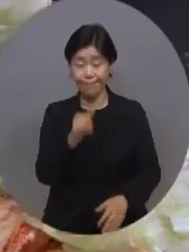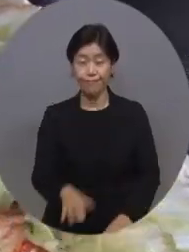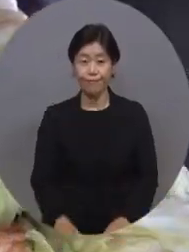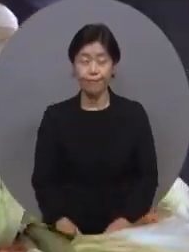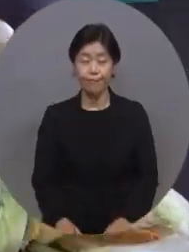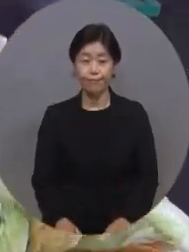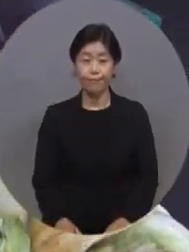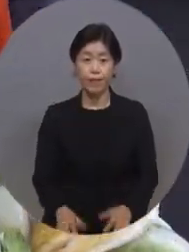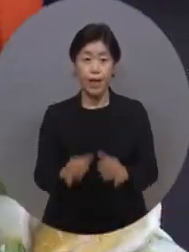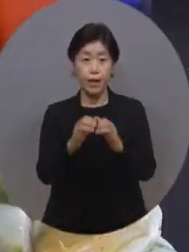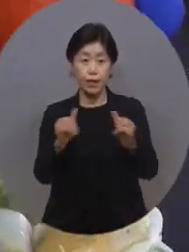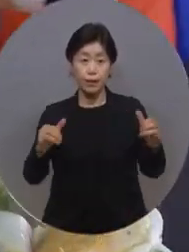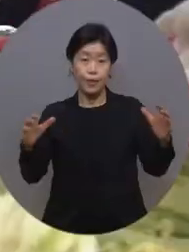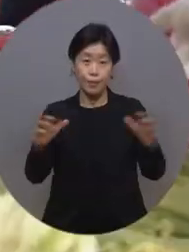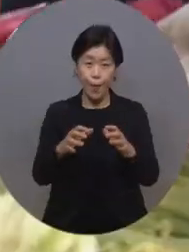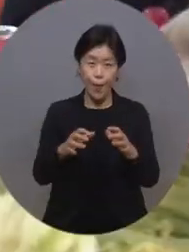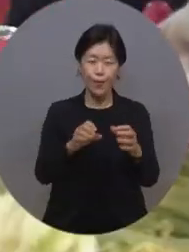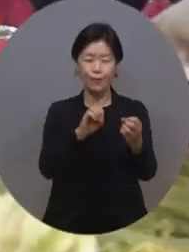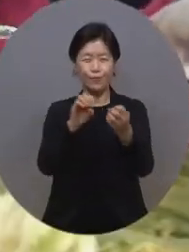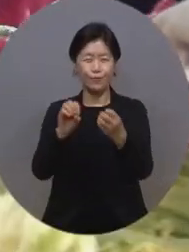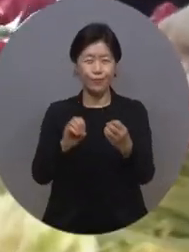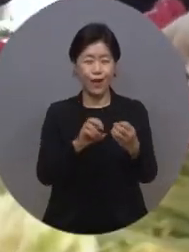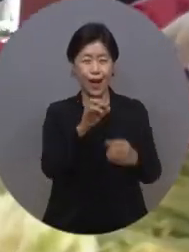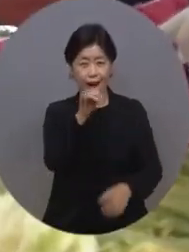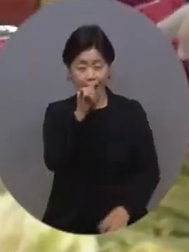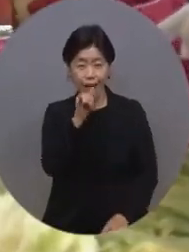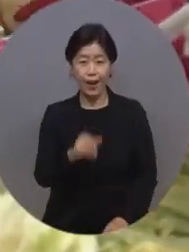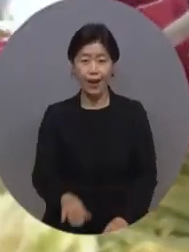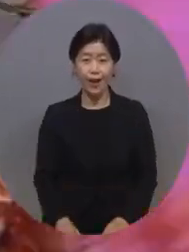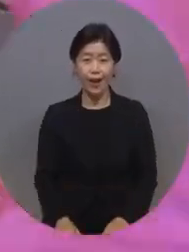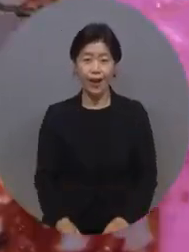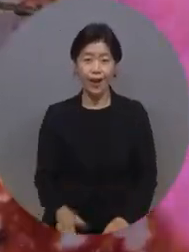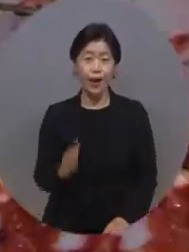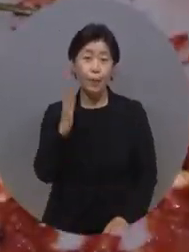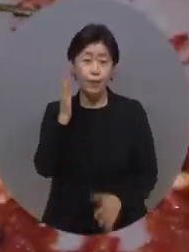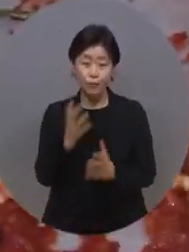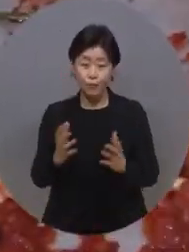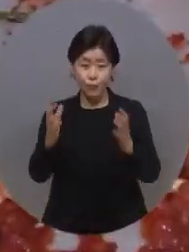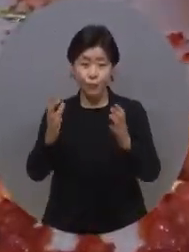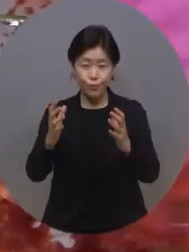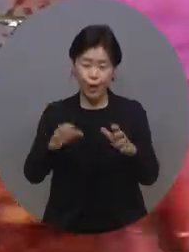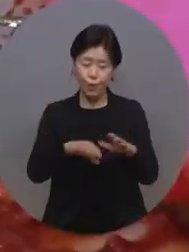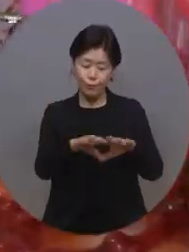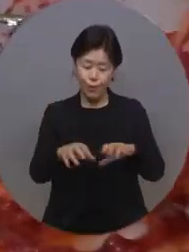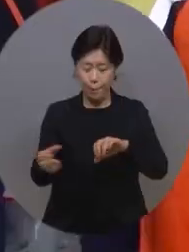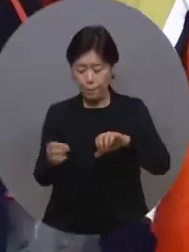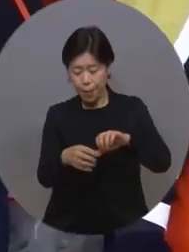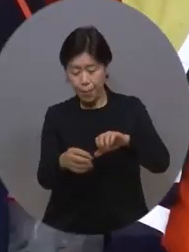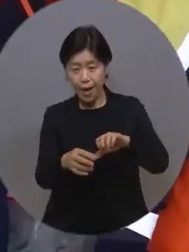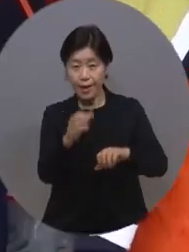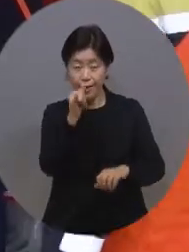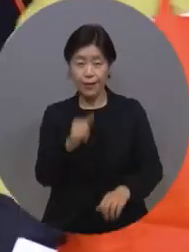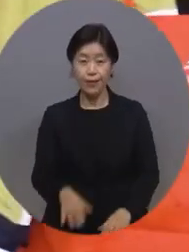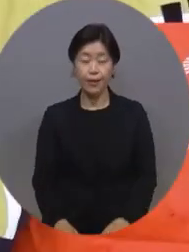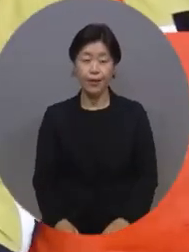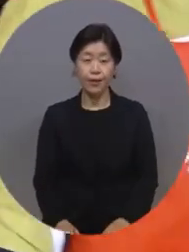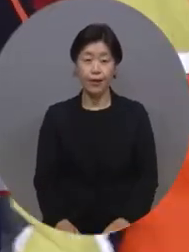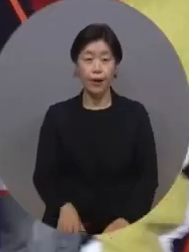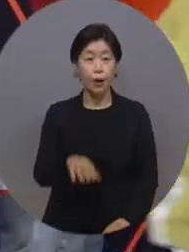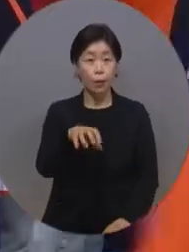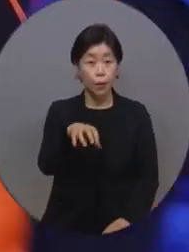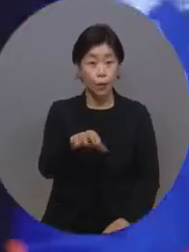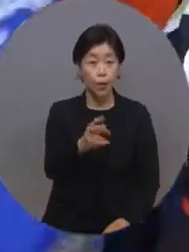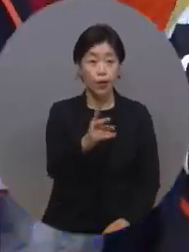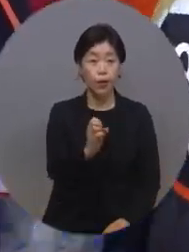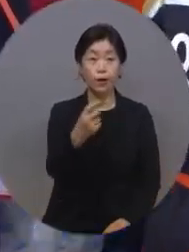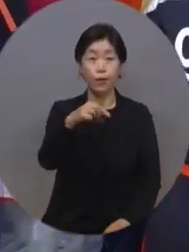사람들이 화기애애하게 이야기를 하면서 작업대 위에 놓인 절임 배추에 양념 속을 채우고 있습니다. 이들은 영월군에서 주최한